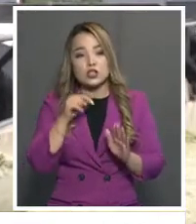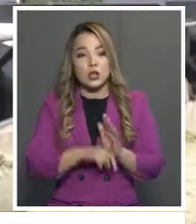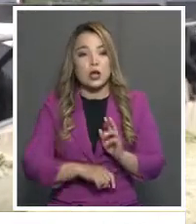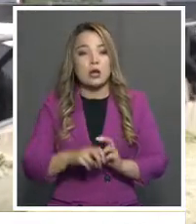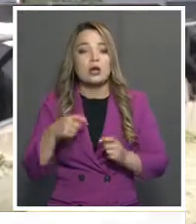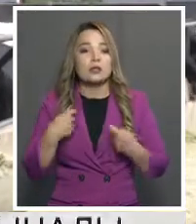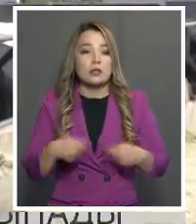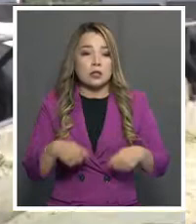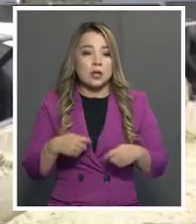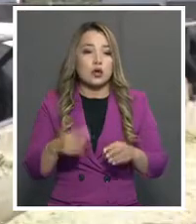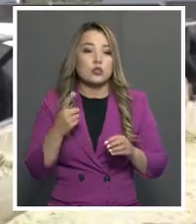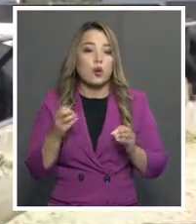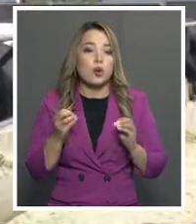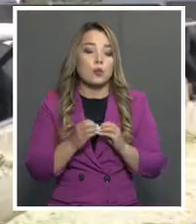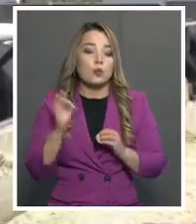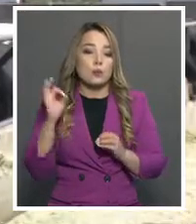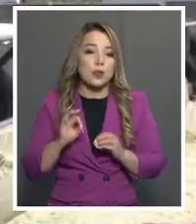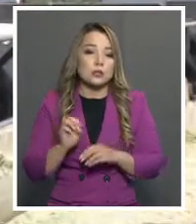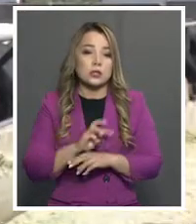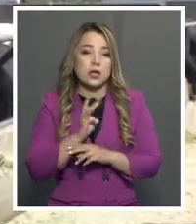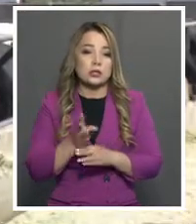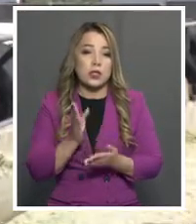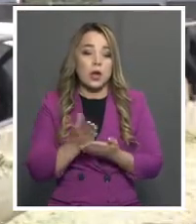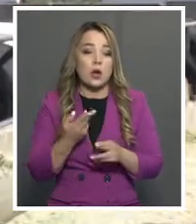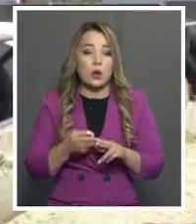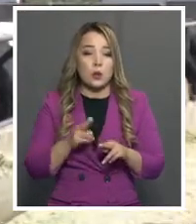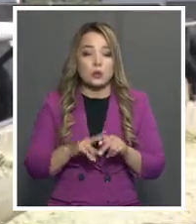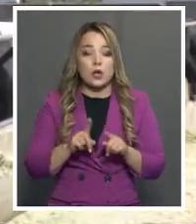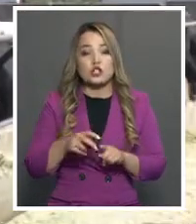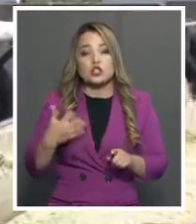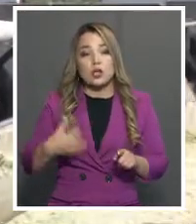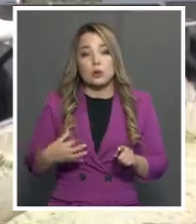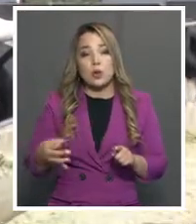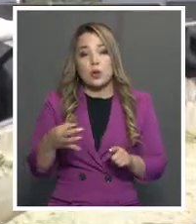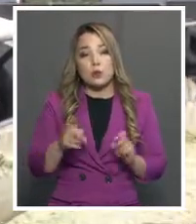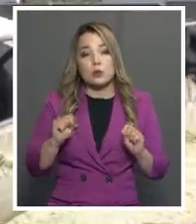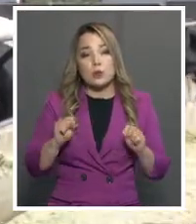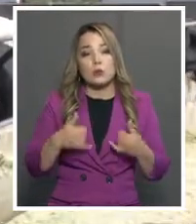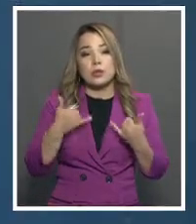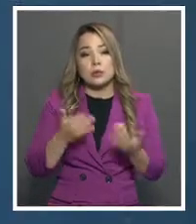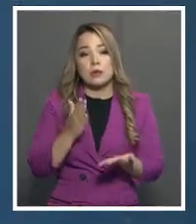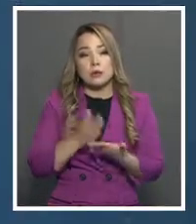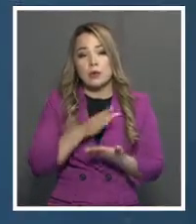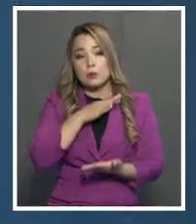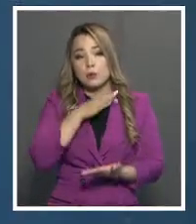110% пайызға дейін қамти алады. Мен осы мәселеде Жамбыл облысының өзінің мүмкіндігі көп.